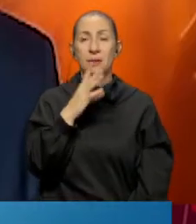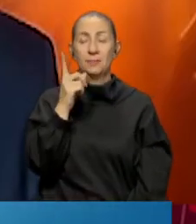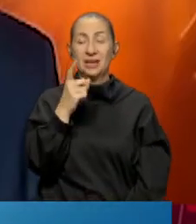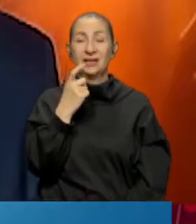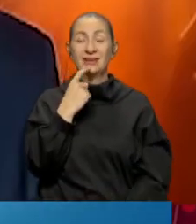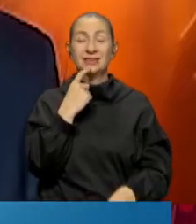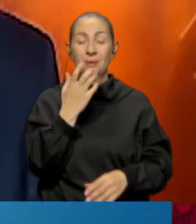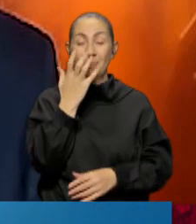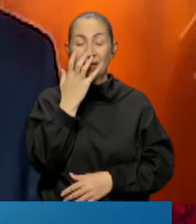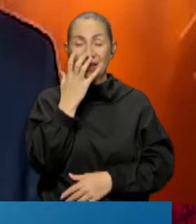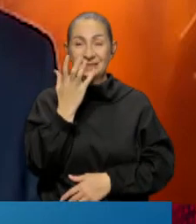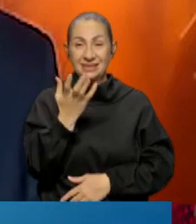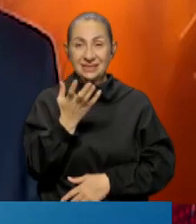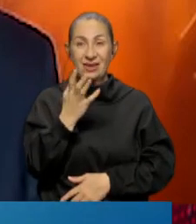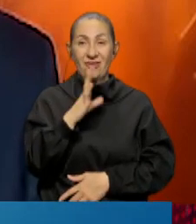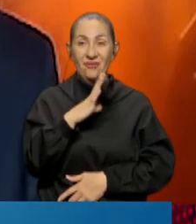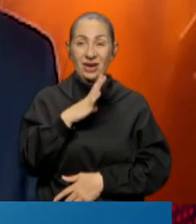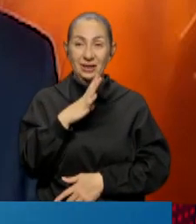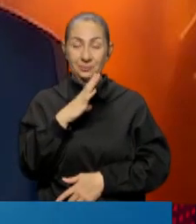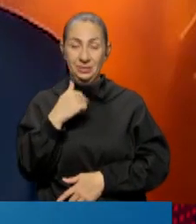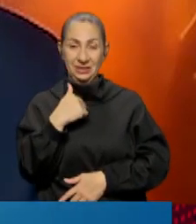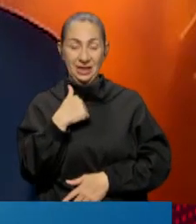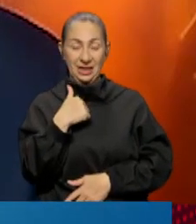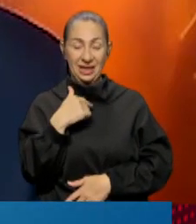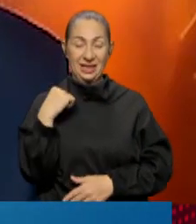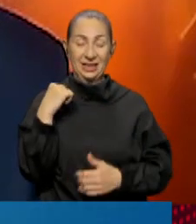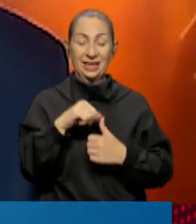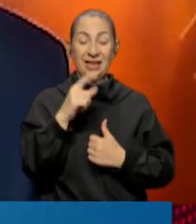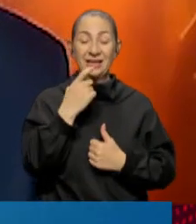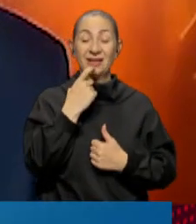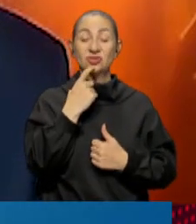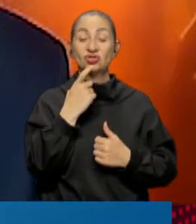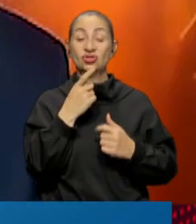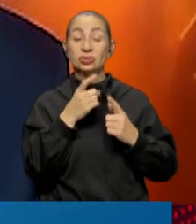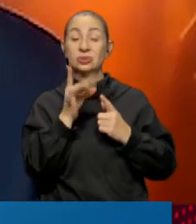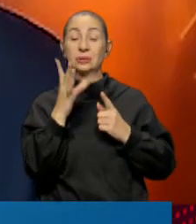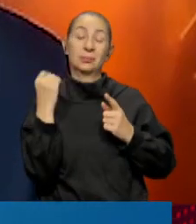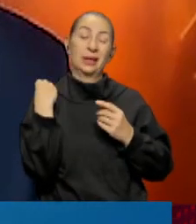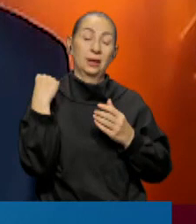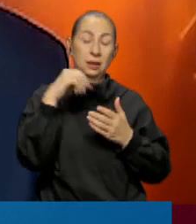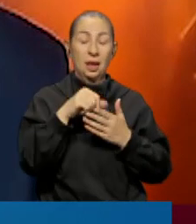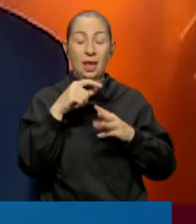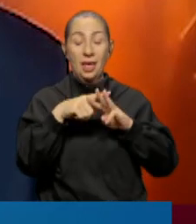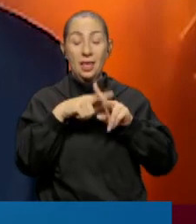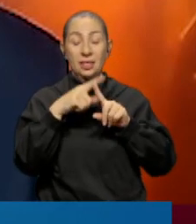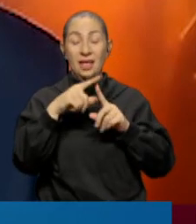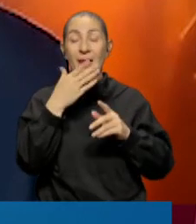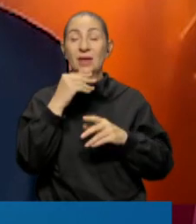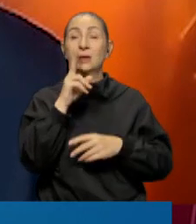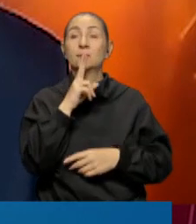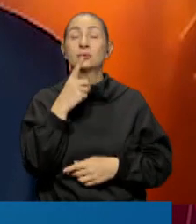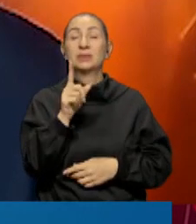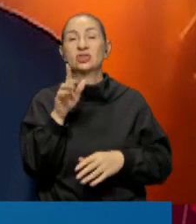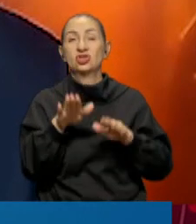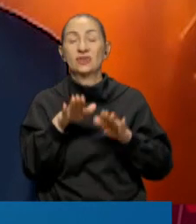yaş beklentisi var şu anda bizde. Tekrar bir yaş geldiğinde EYT'den emekli olacakların sayısı 200